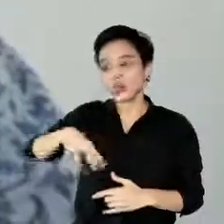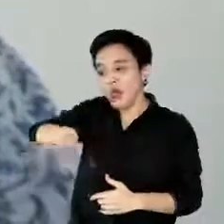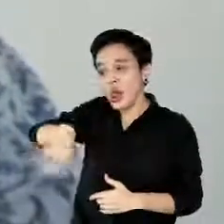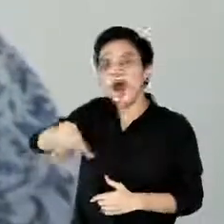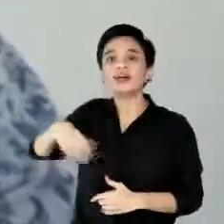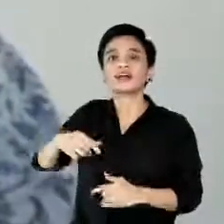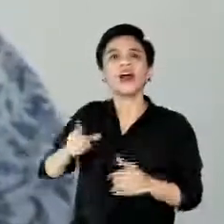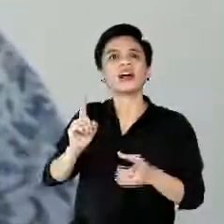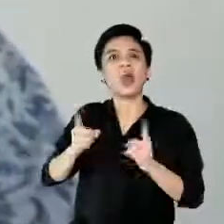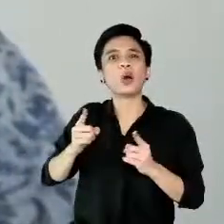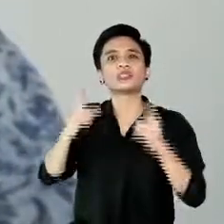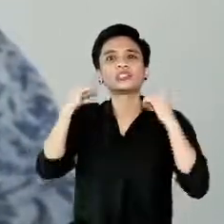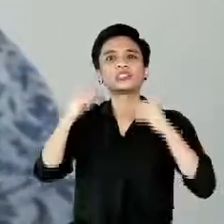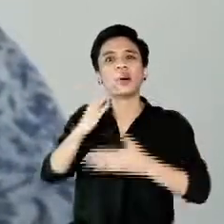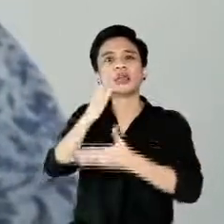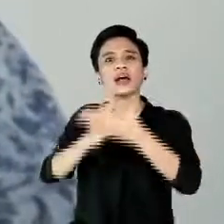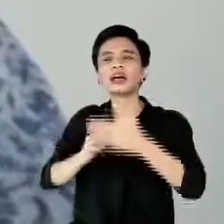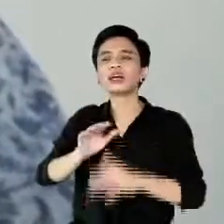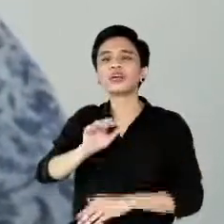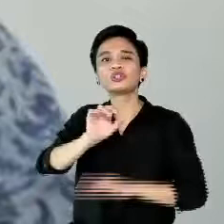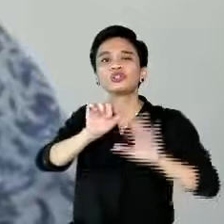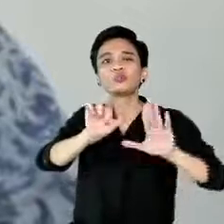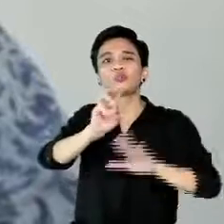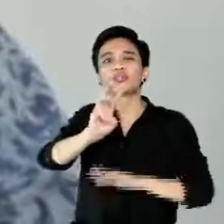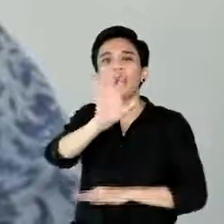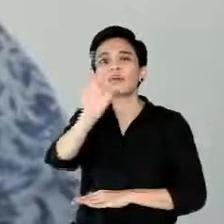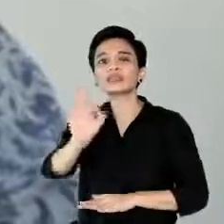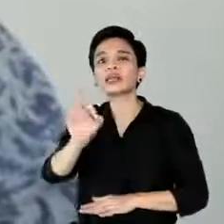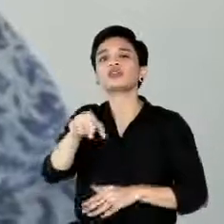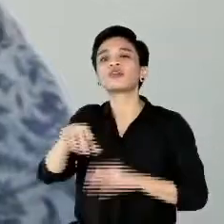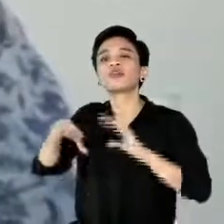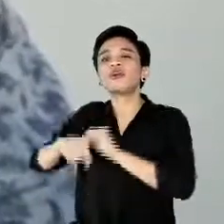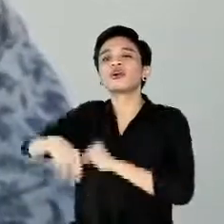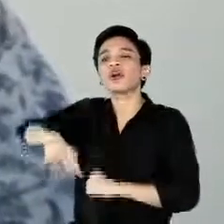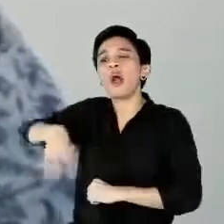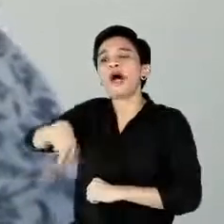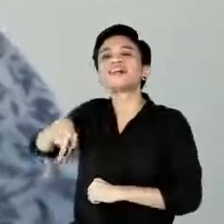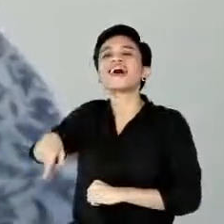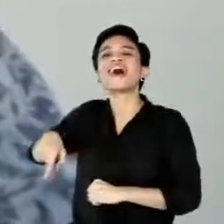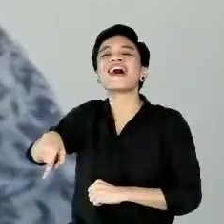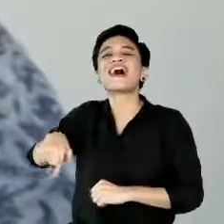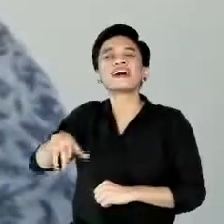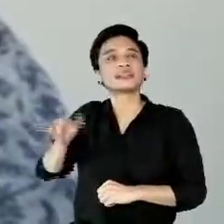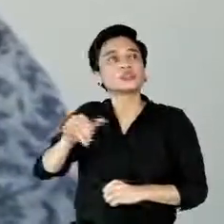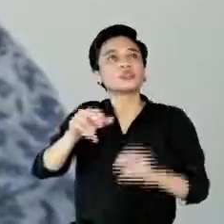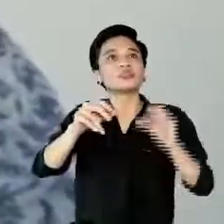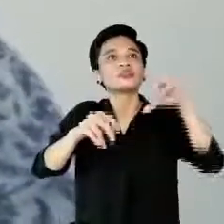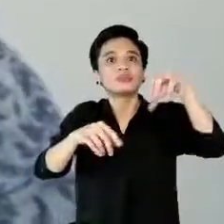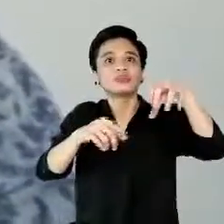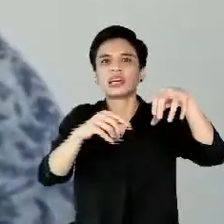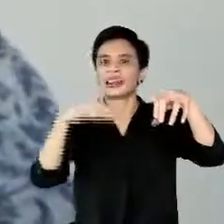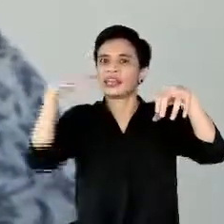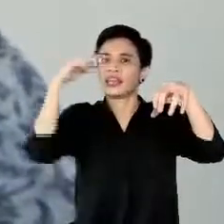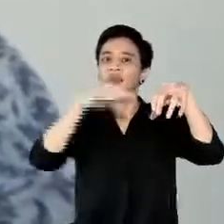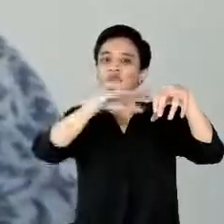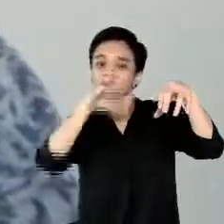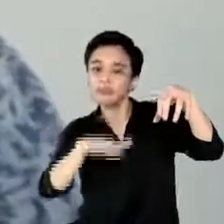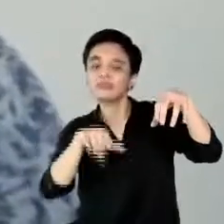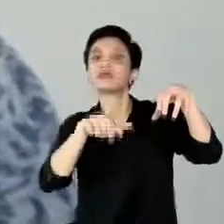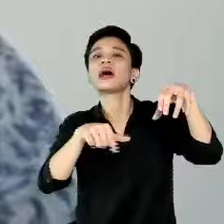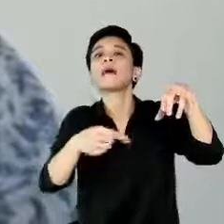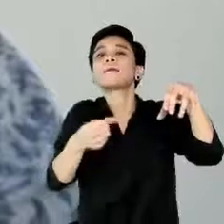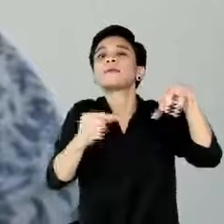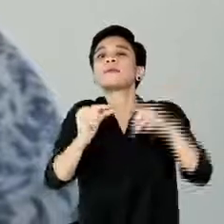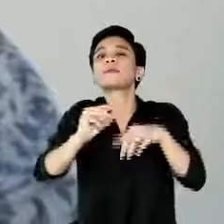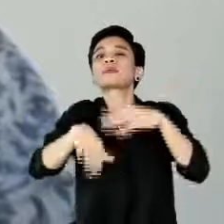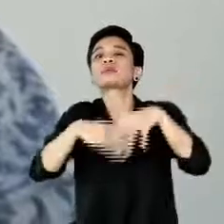paling menguasai Jawa Tengah sekitar 73 persen disusul Cluster perusahaan untuk beberapa Cluster itu kita dorong untuk